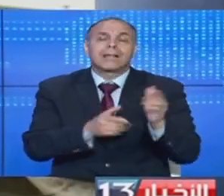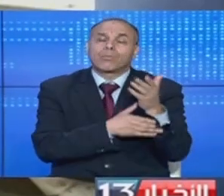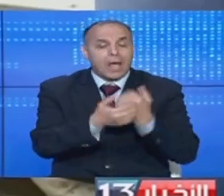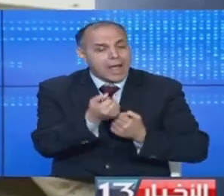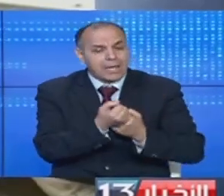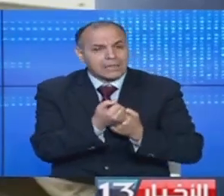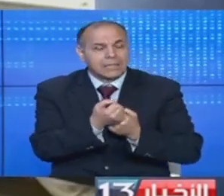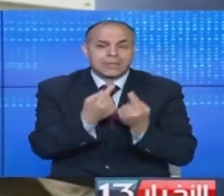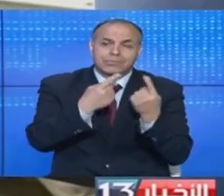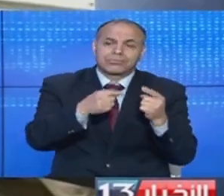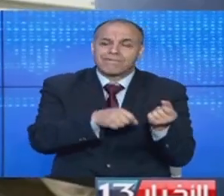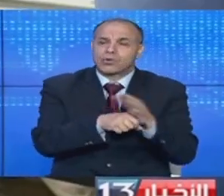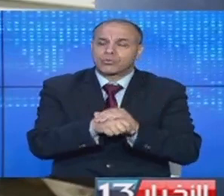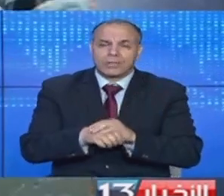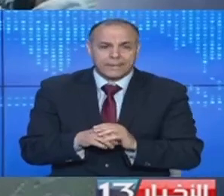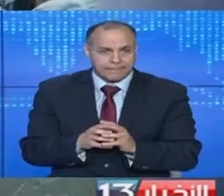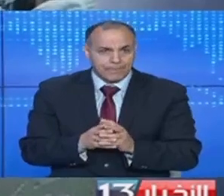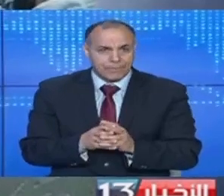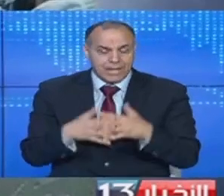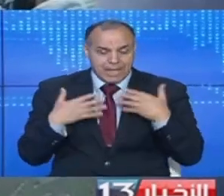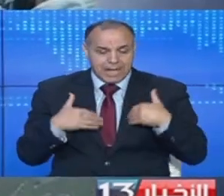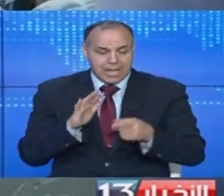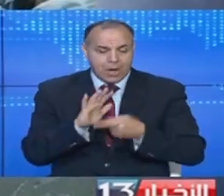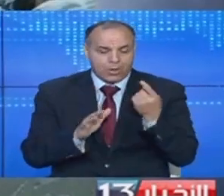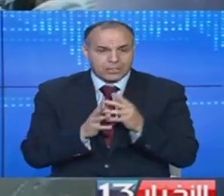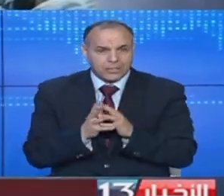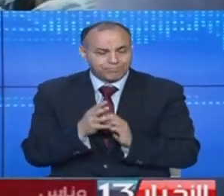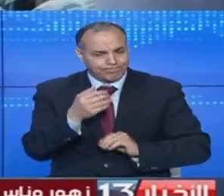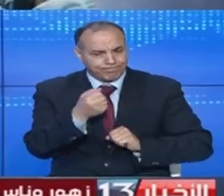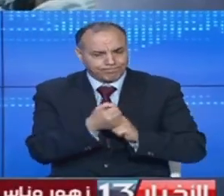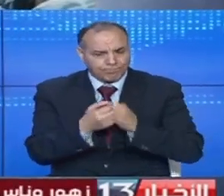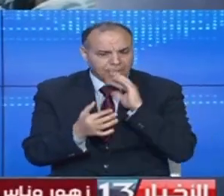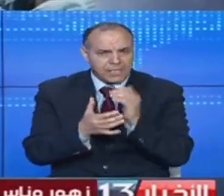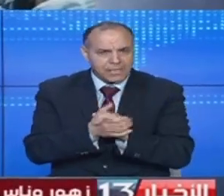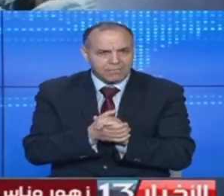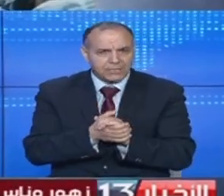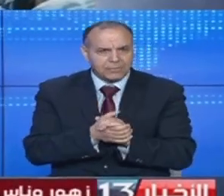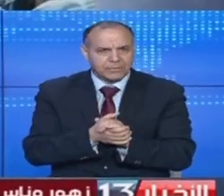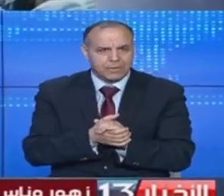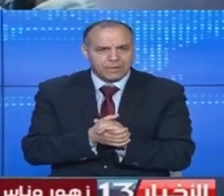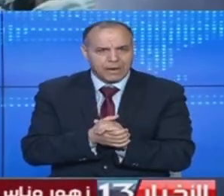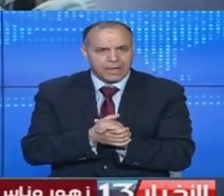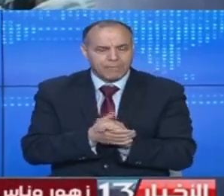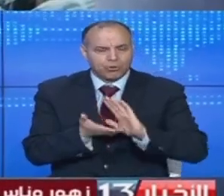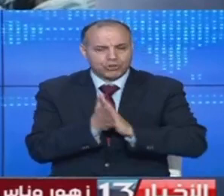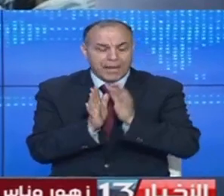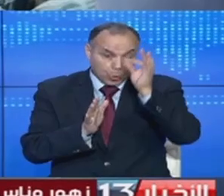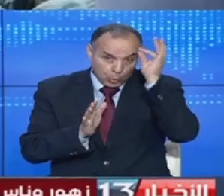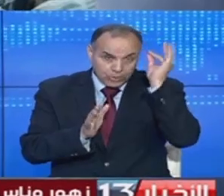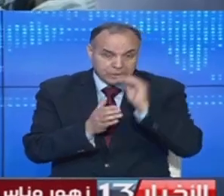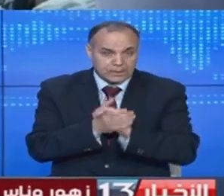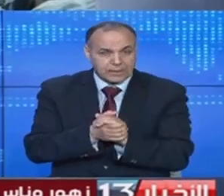الدوله للتصدي لفيروس كورونا. احنا اول حاجه مدعمين من الجمعيه